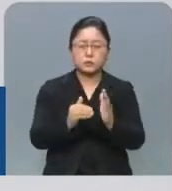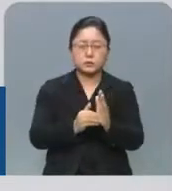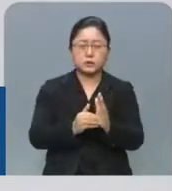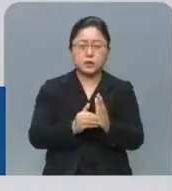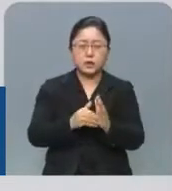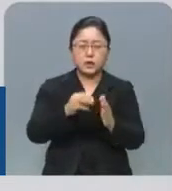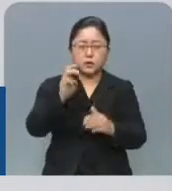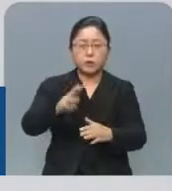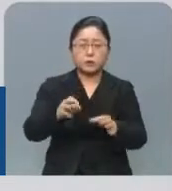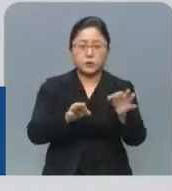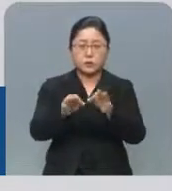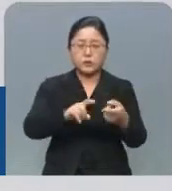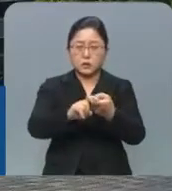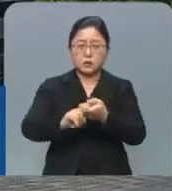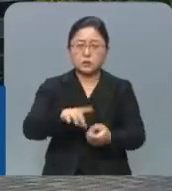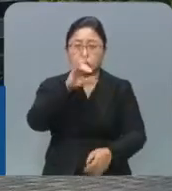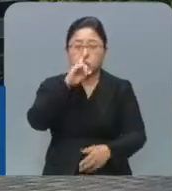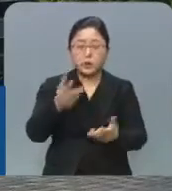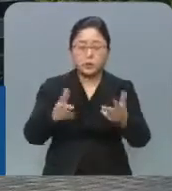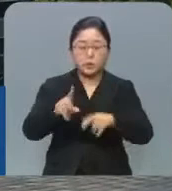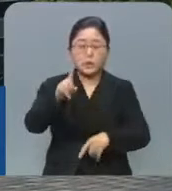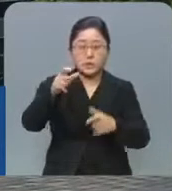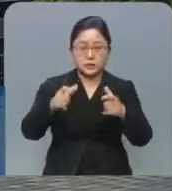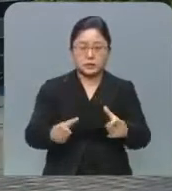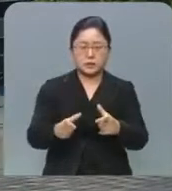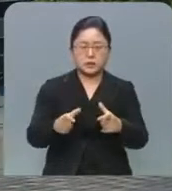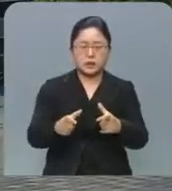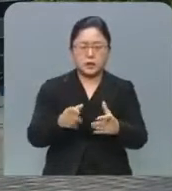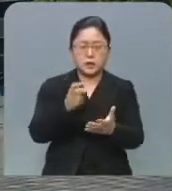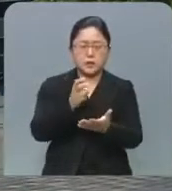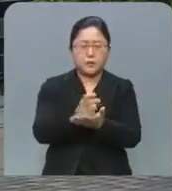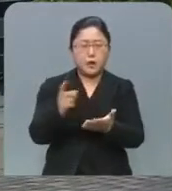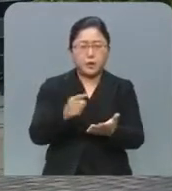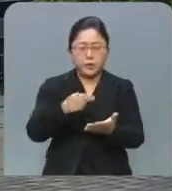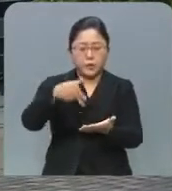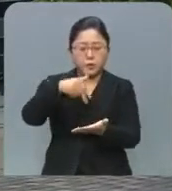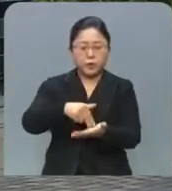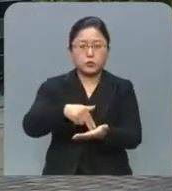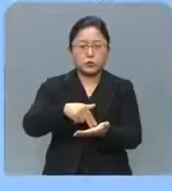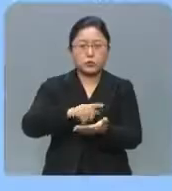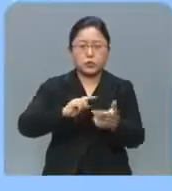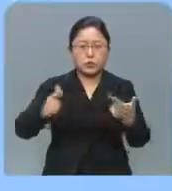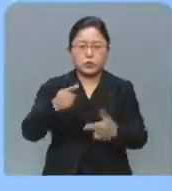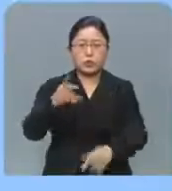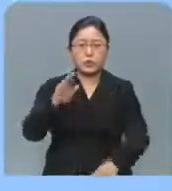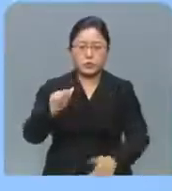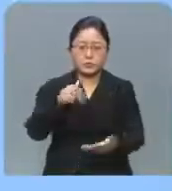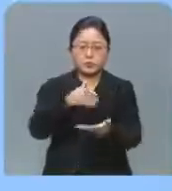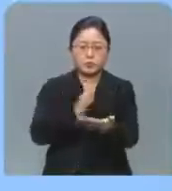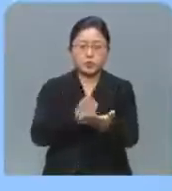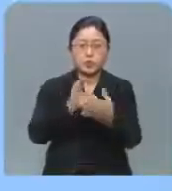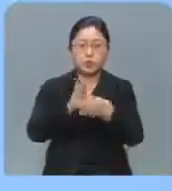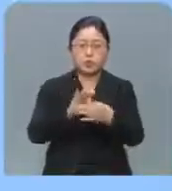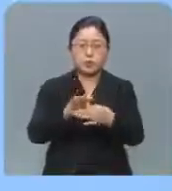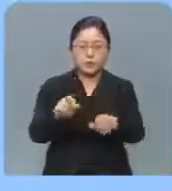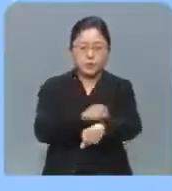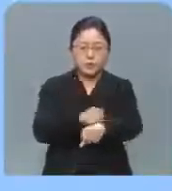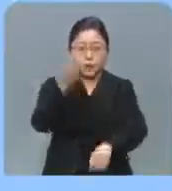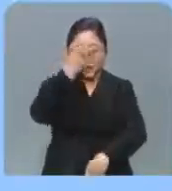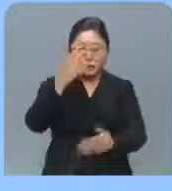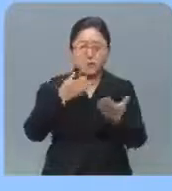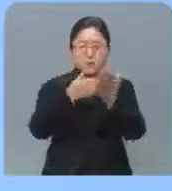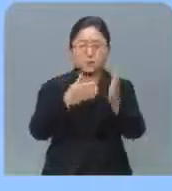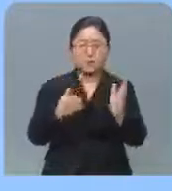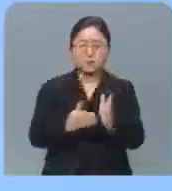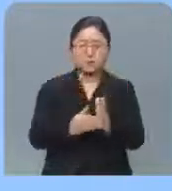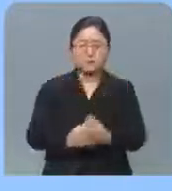한편 광주 경실련은 중앙공원 1 지구의 사업 법인의 이행 보증 서 의혹을 제기한 kbs 보도와 관련 의 특정 감사를 찾고